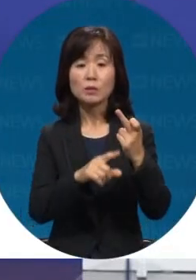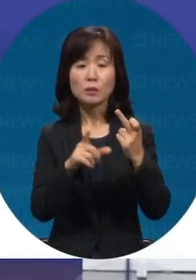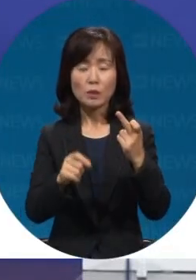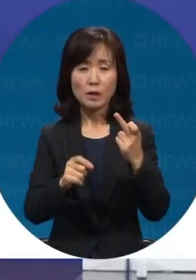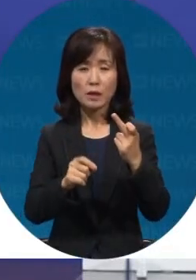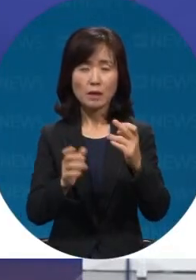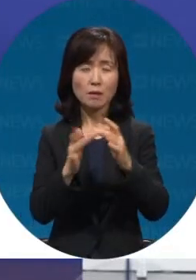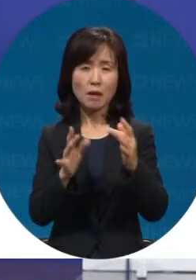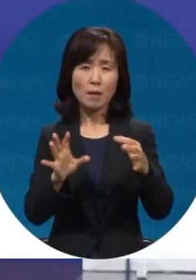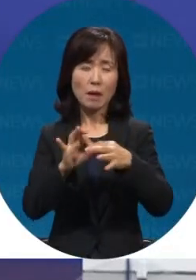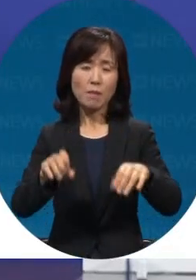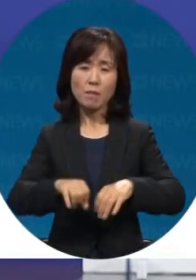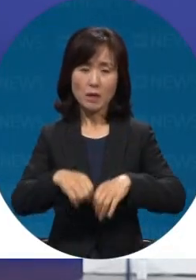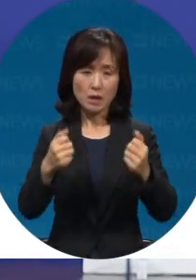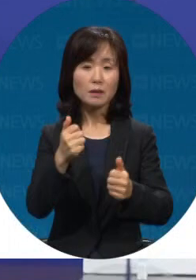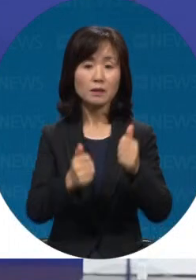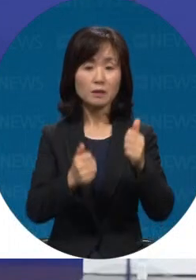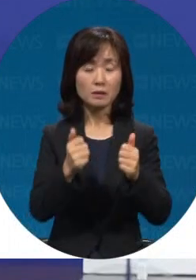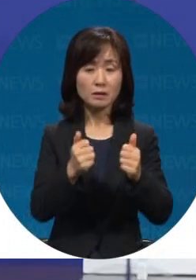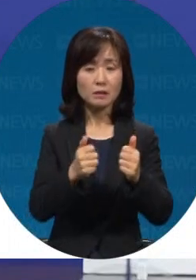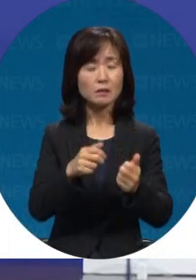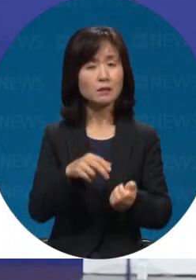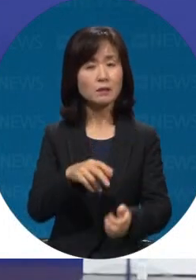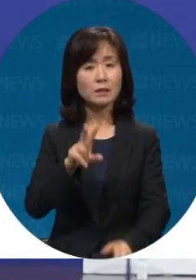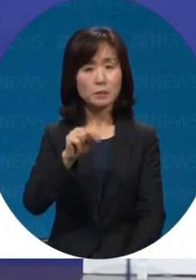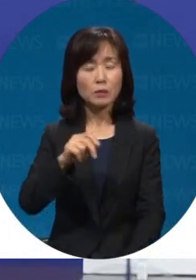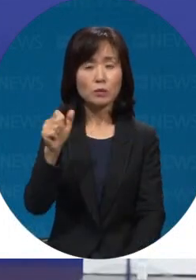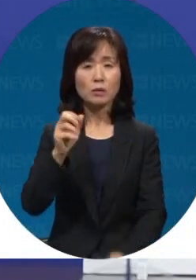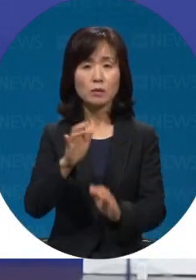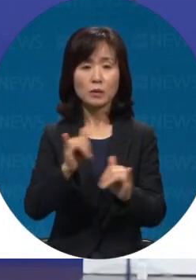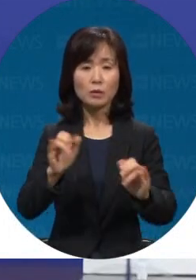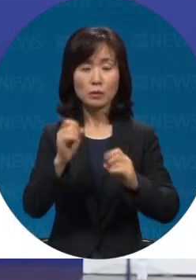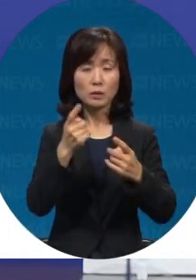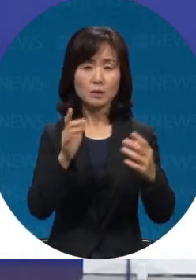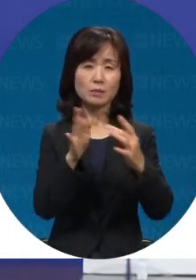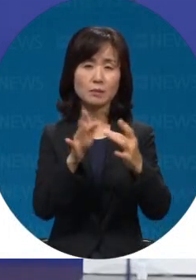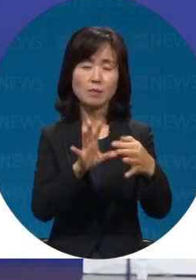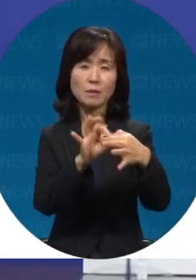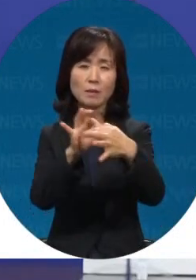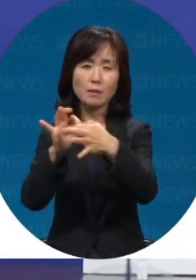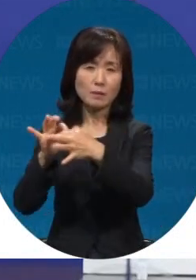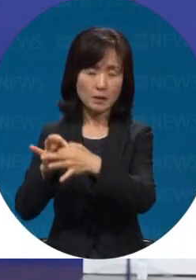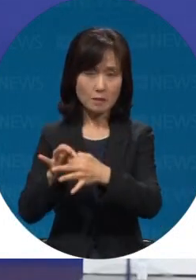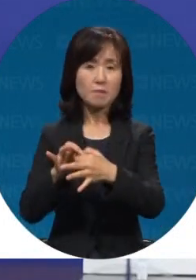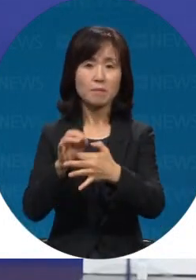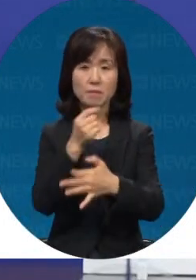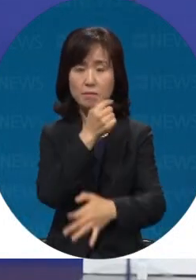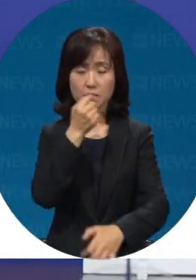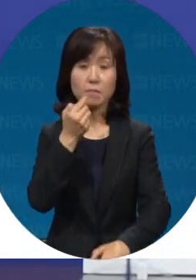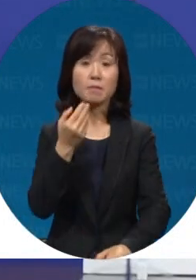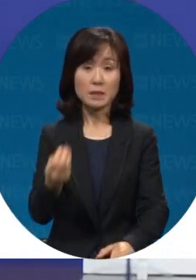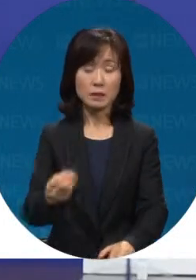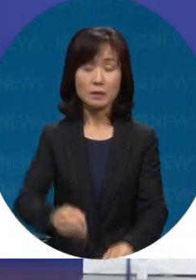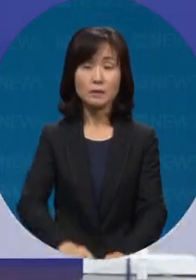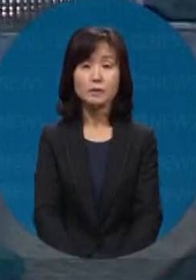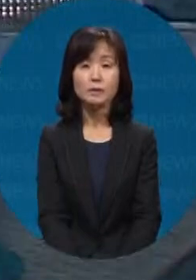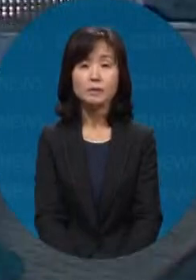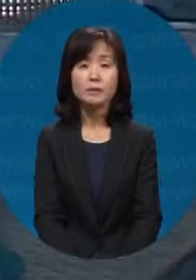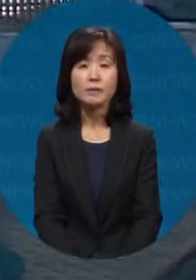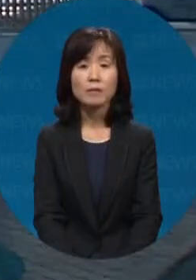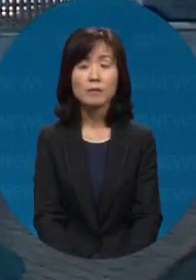테스트를 해서 임은 5000명 정도 게이 접속 a 동시 접속이 가능한 것을 확인을 했습니다